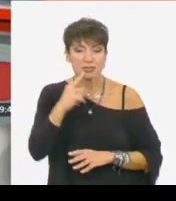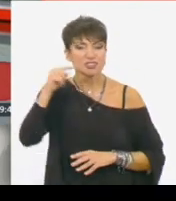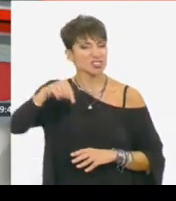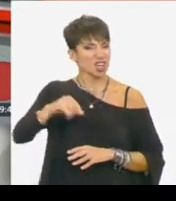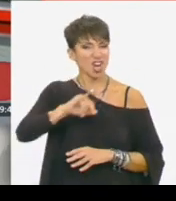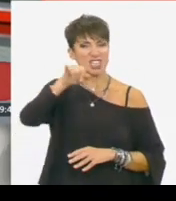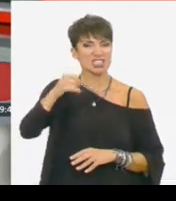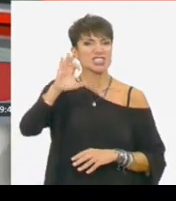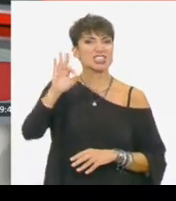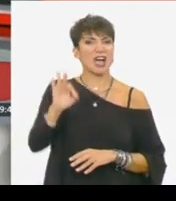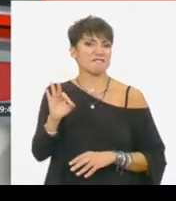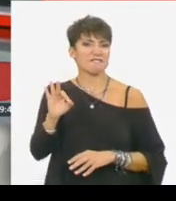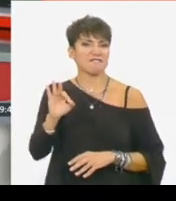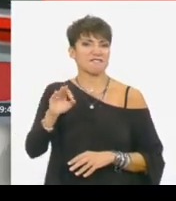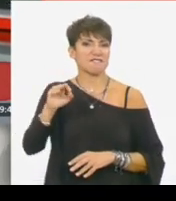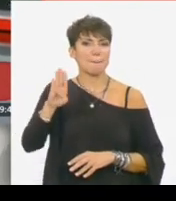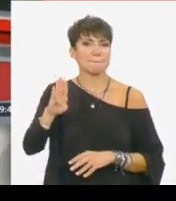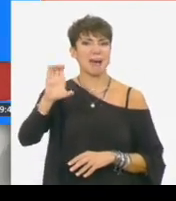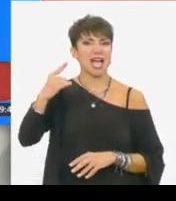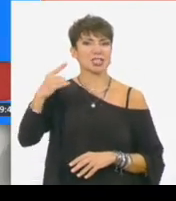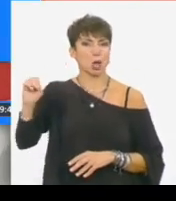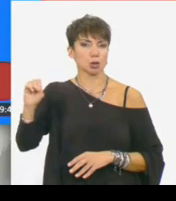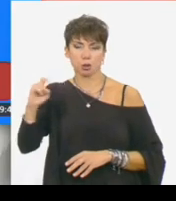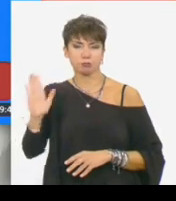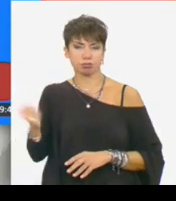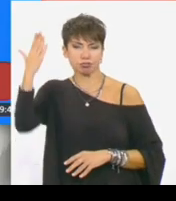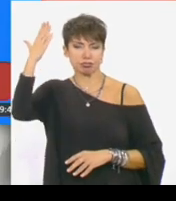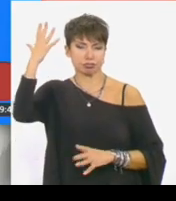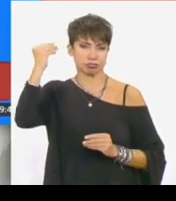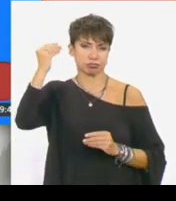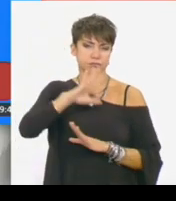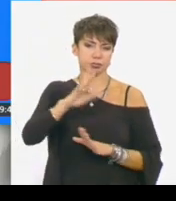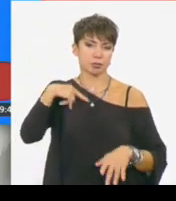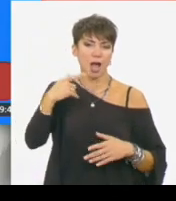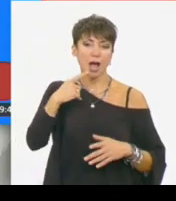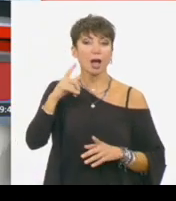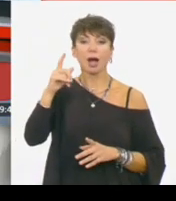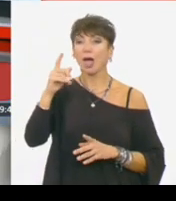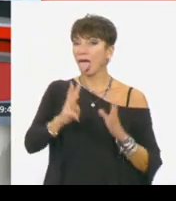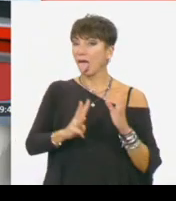Jeff Bezos να κάνει σαρωτικές απολύσεις. Ακριβώς, σαρωτικές απολύσεις και από τον Jeff Bezos.